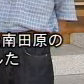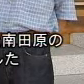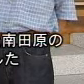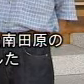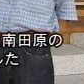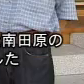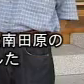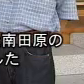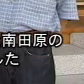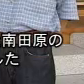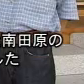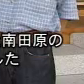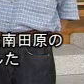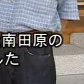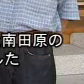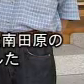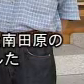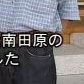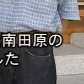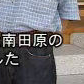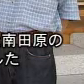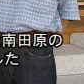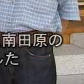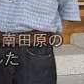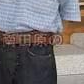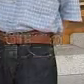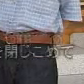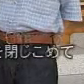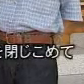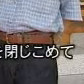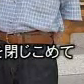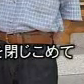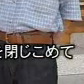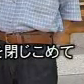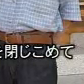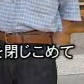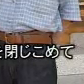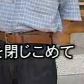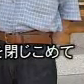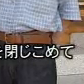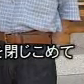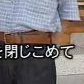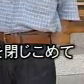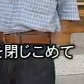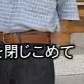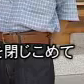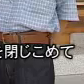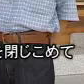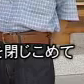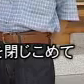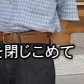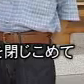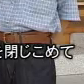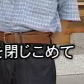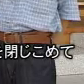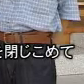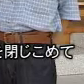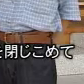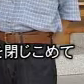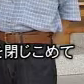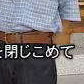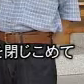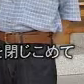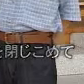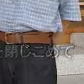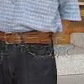寺というところへ、飛んでいったので追いかけていって、そしてその岩屋の中へ